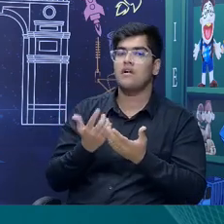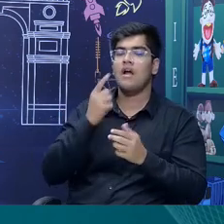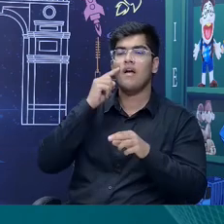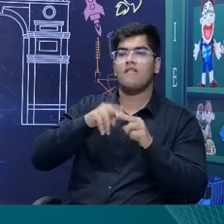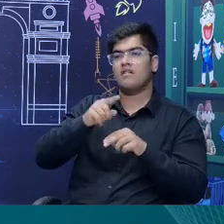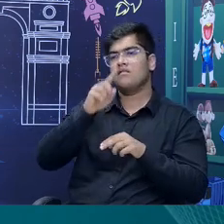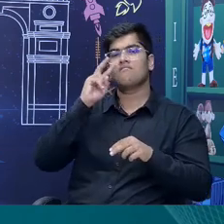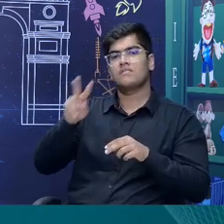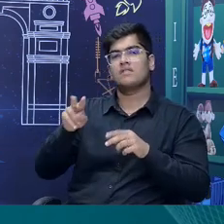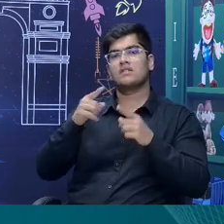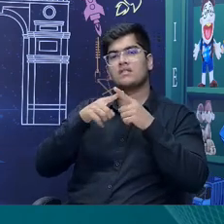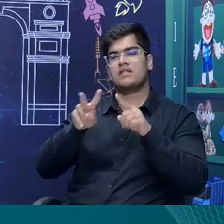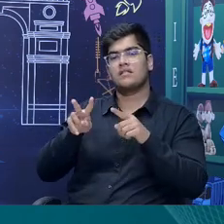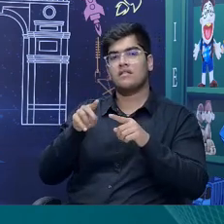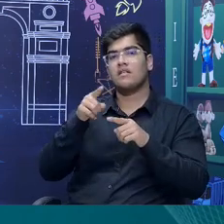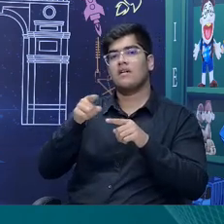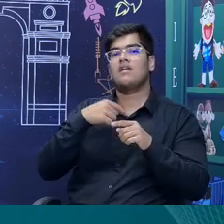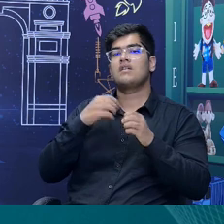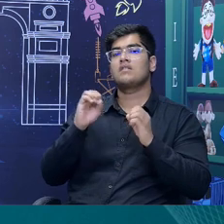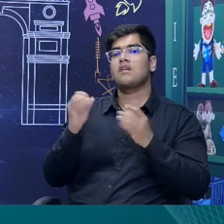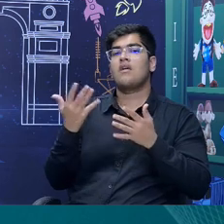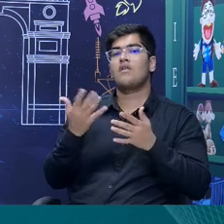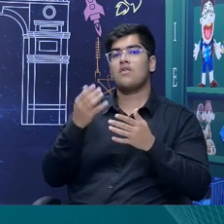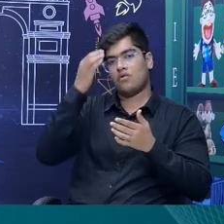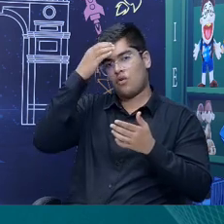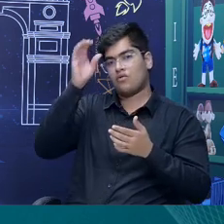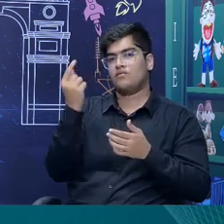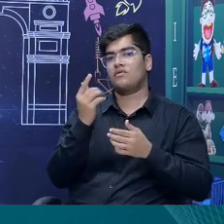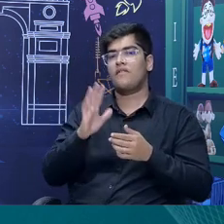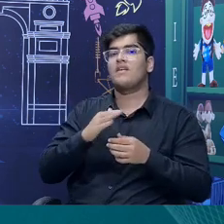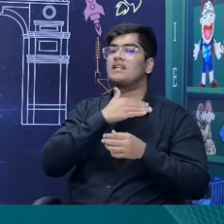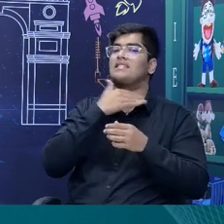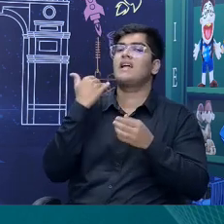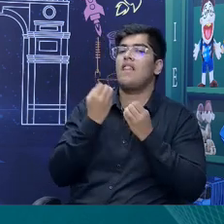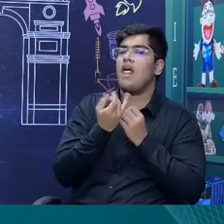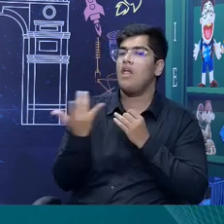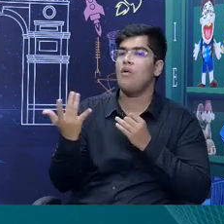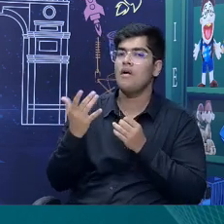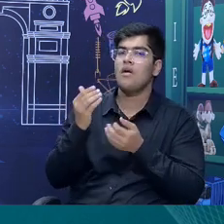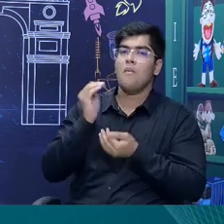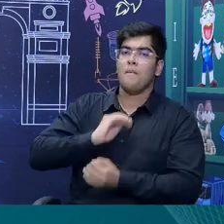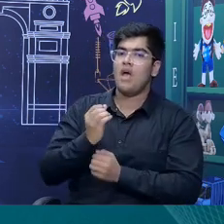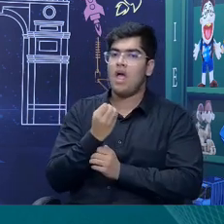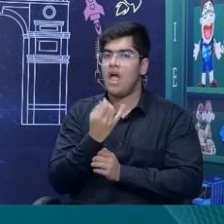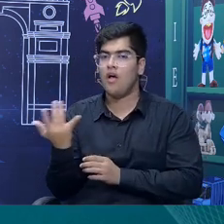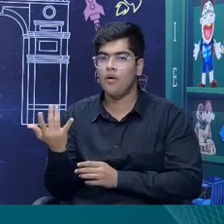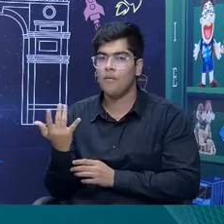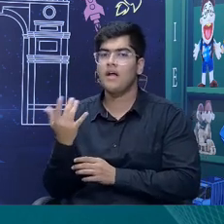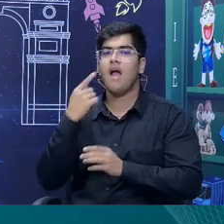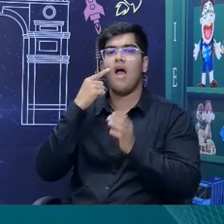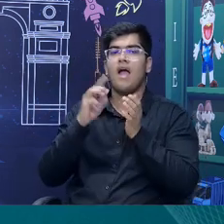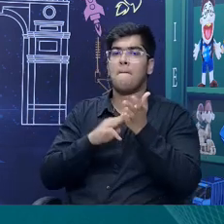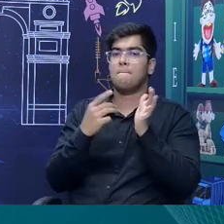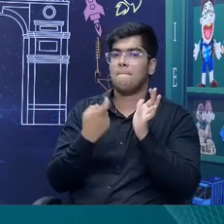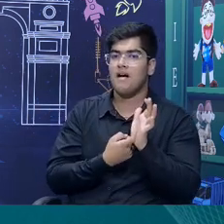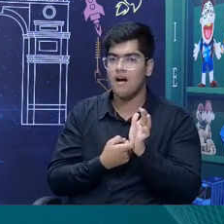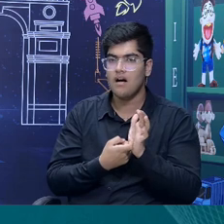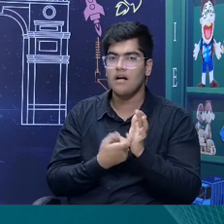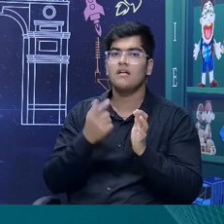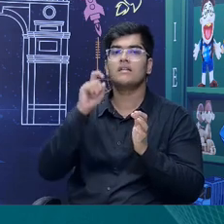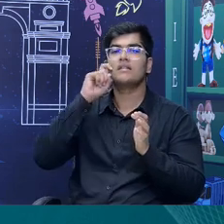स्क्रीन आई हैव यूज्ड टर्म्स और कॉन्सेप्ट्स लाइक डेथ रेट बर्थ रेट इन्फेंट मोर्टालिटी रेट्स सेक्स रेशों फर्टिलिटी रेट रिप्लेसमेंट